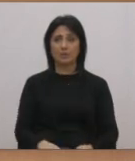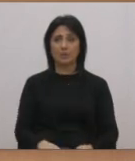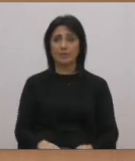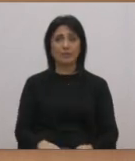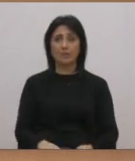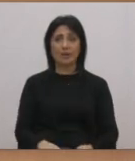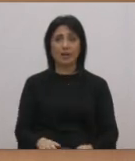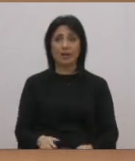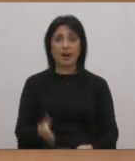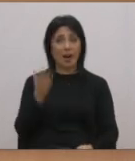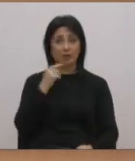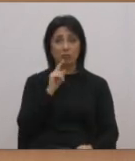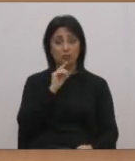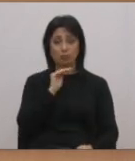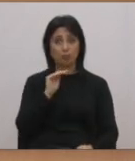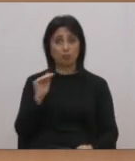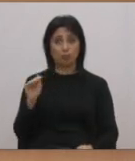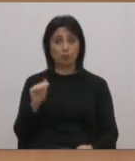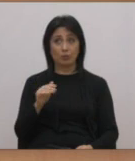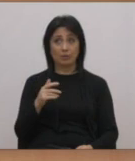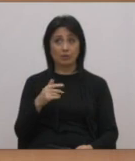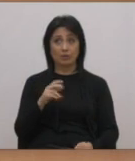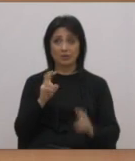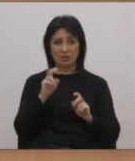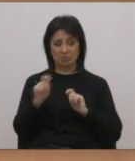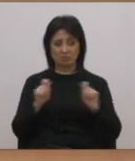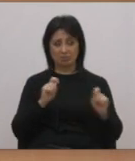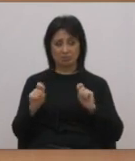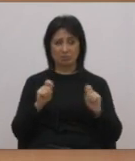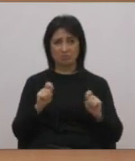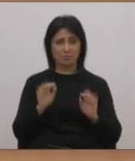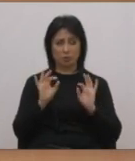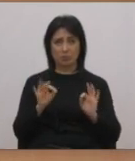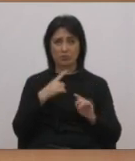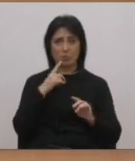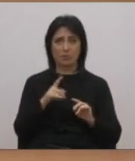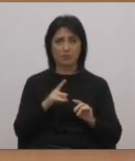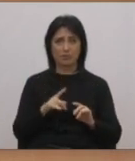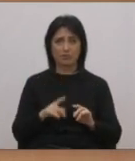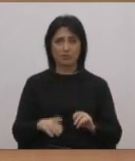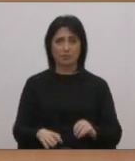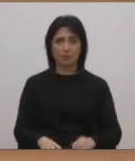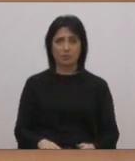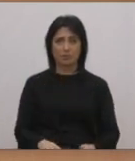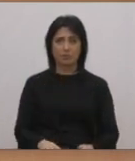Ხო, რაღაცები მე სახელს არ ქმევ, მე ძალიან ობიექტურად საუბრობ ხოლმე, მე მგონი.